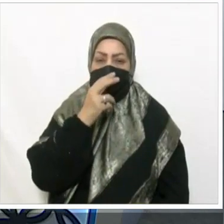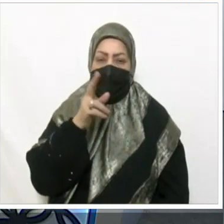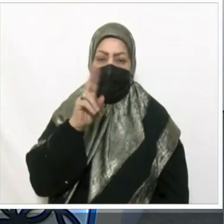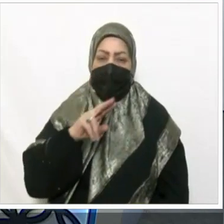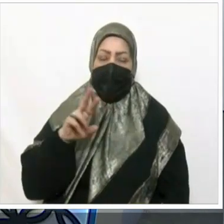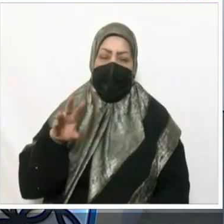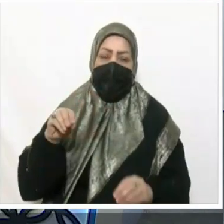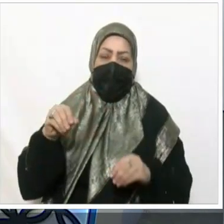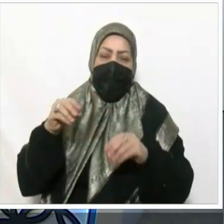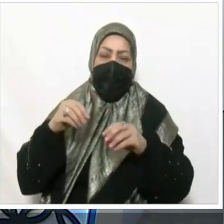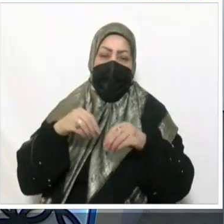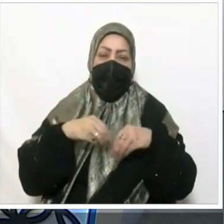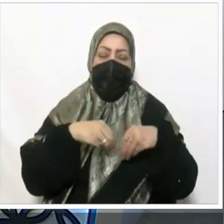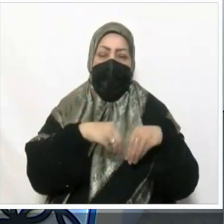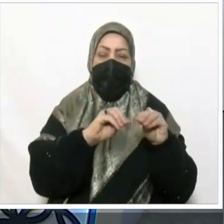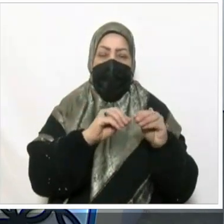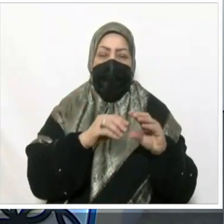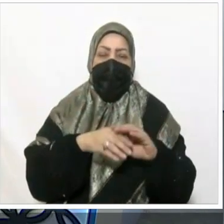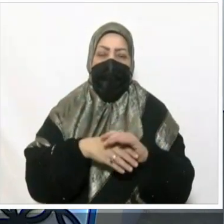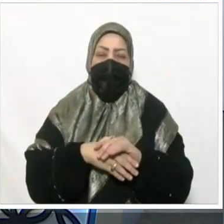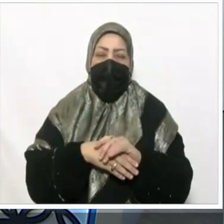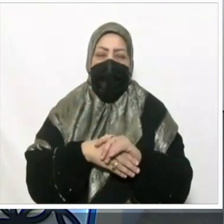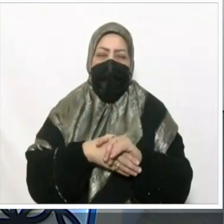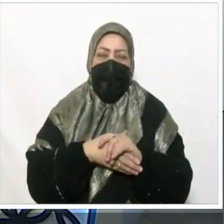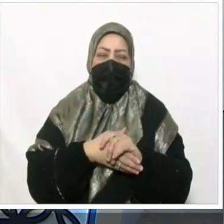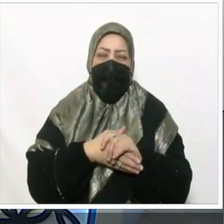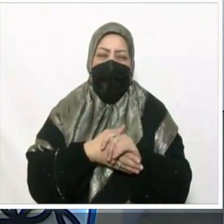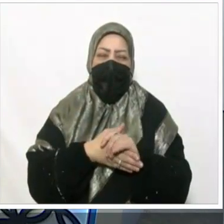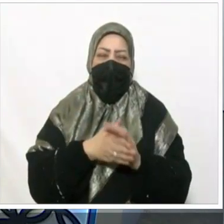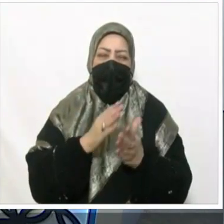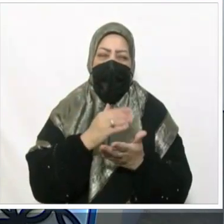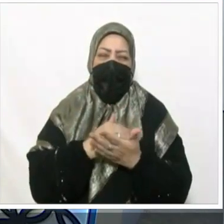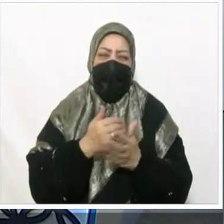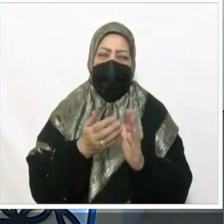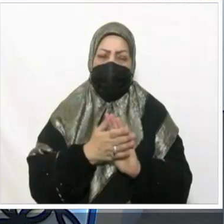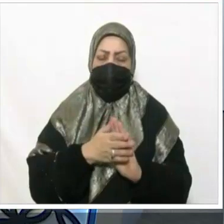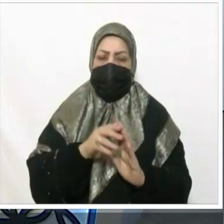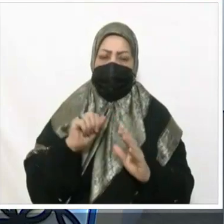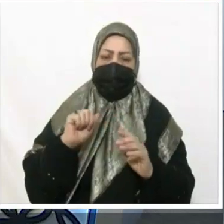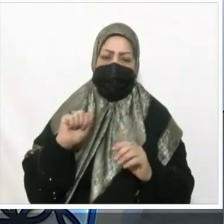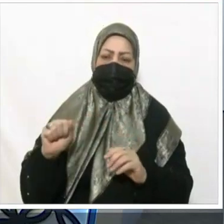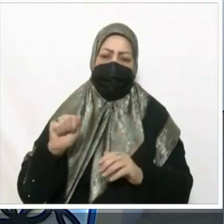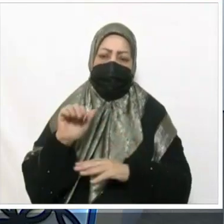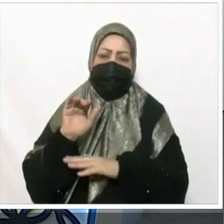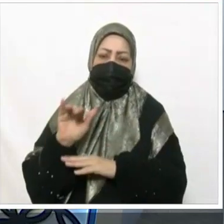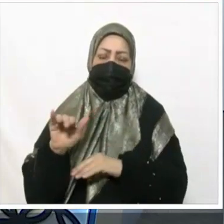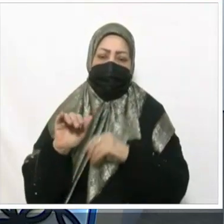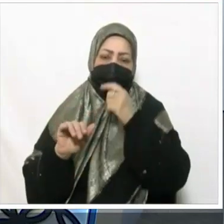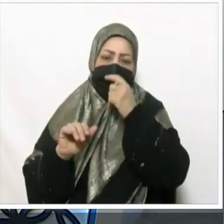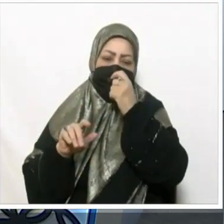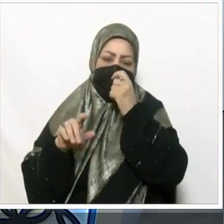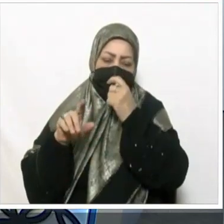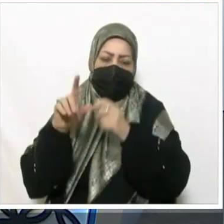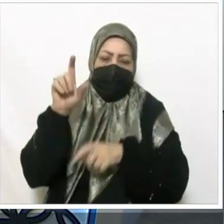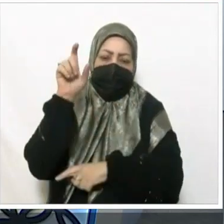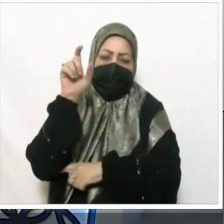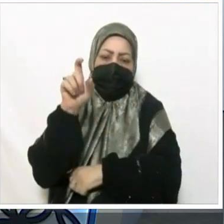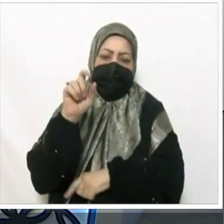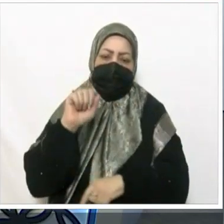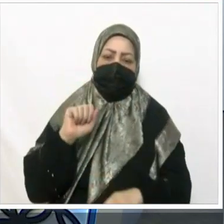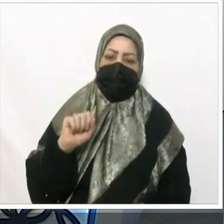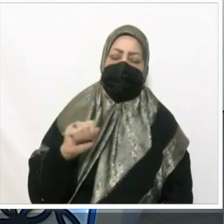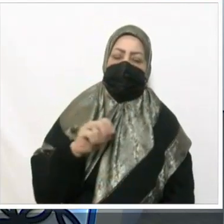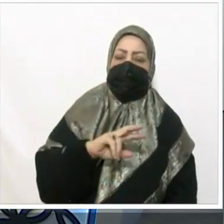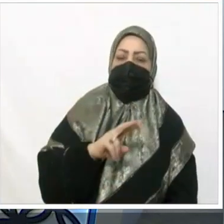من او تاخذ جزء من هذه الجزء، الجزء من الواحد تدري حاجه قصدي لها هي. يعني